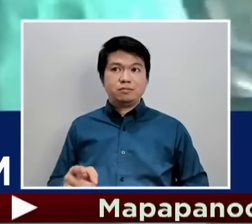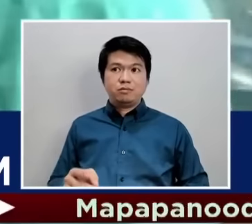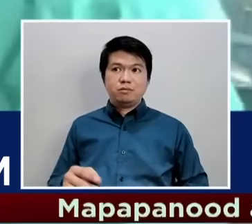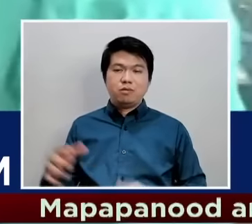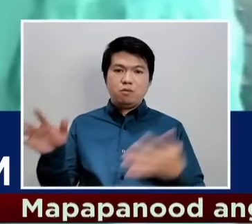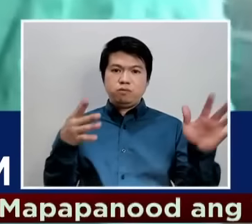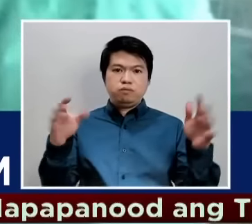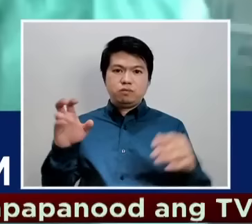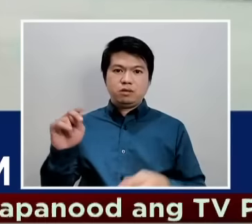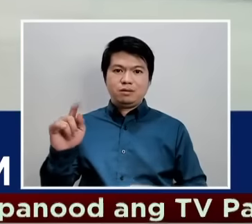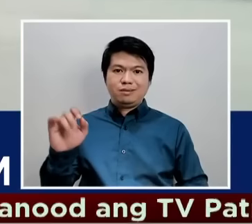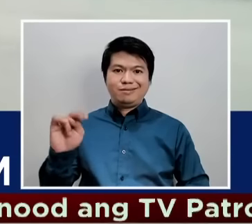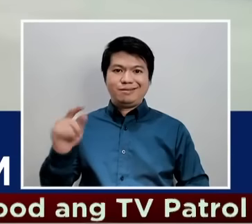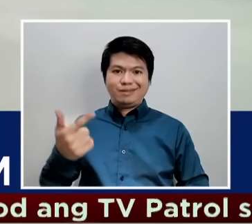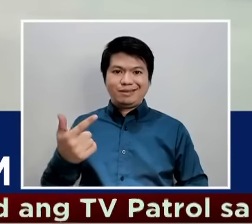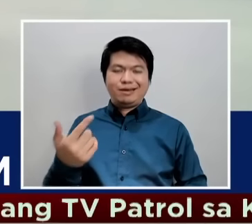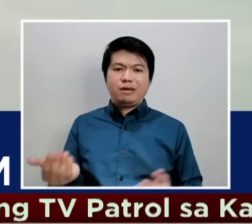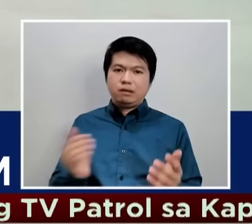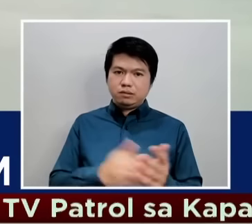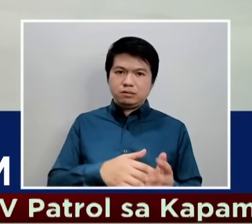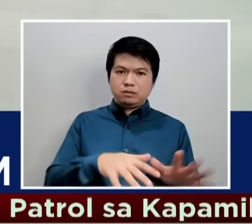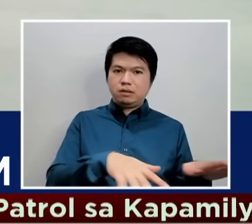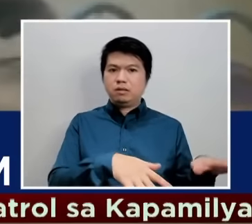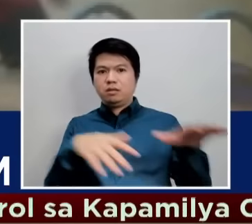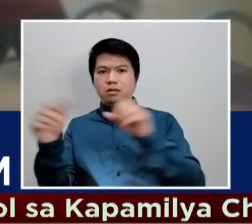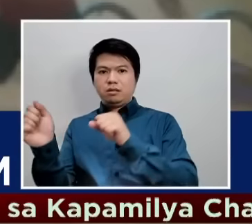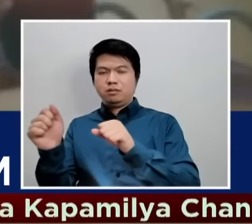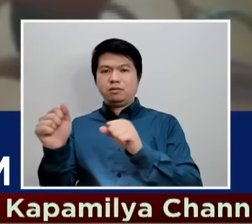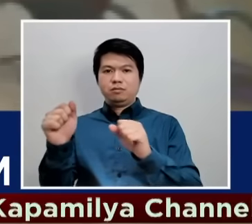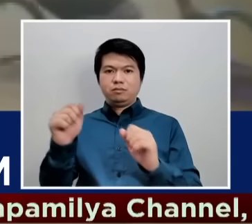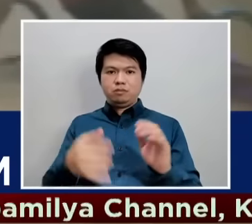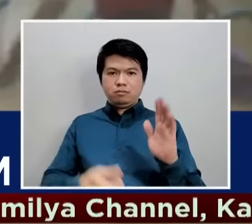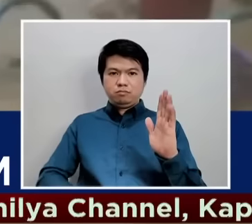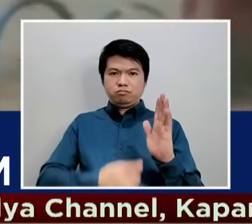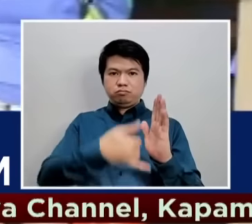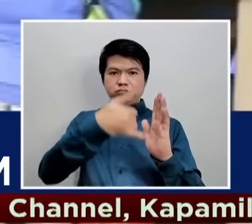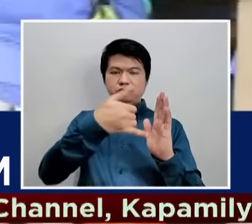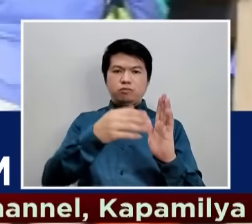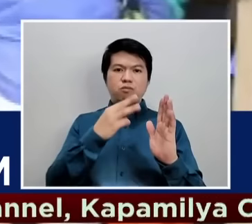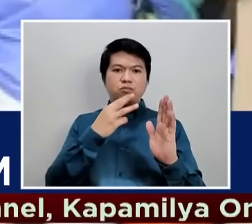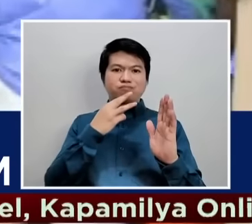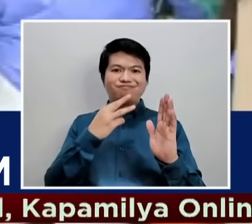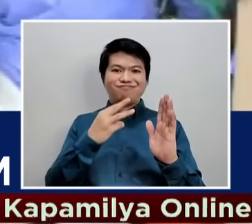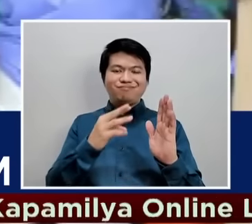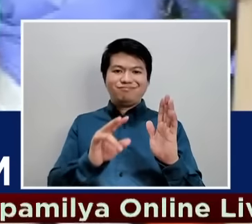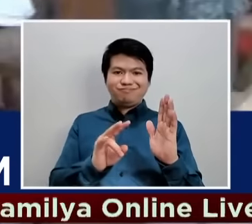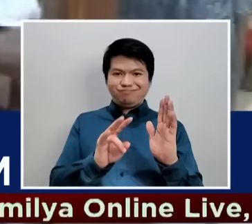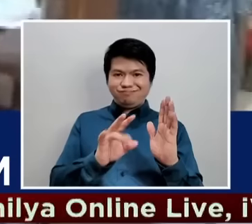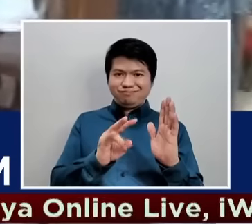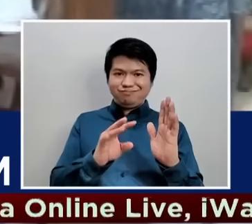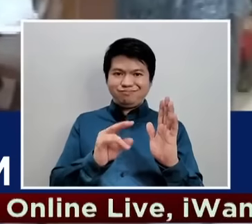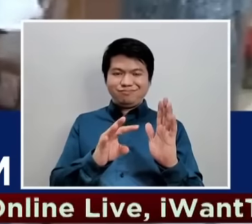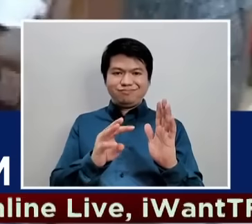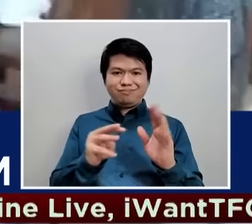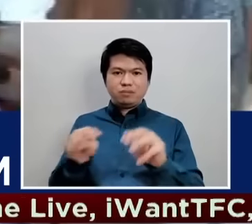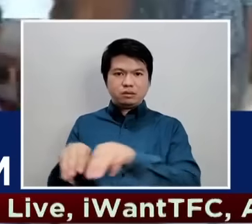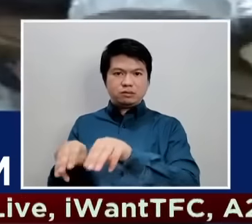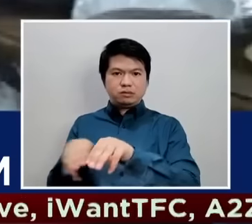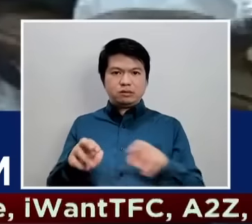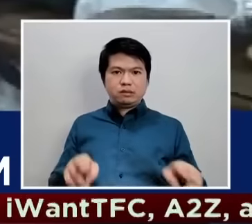buwan, muli silang lumikas dahil umakyat sa 17 meters ang tubig sa Marikina River. Naging maagap sila at